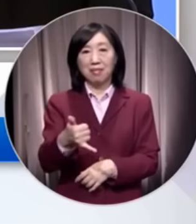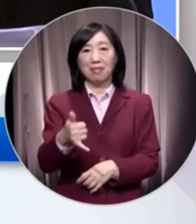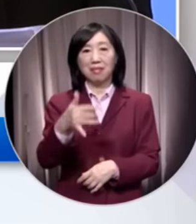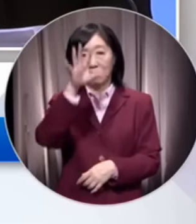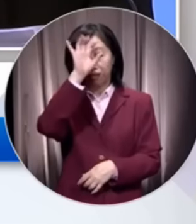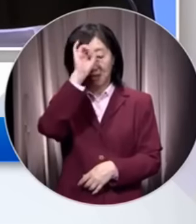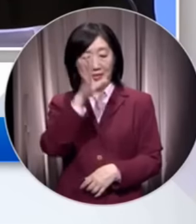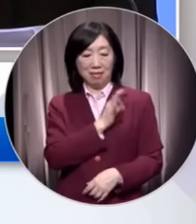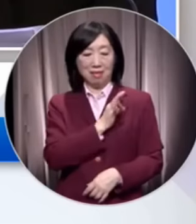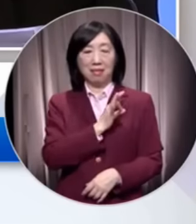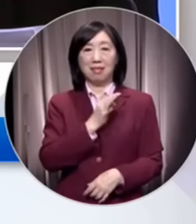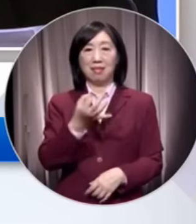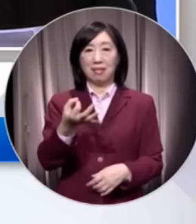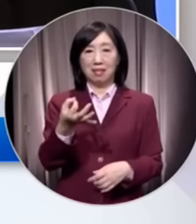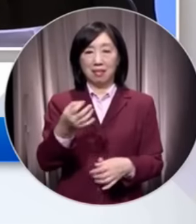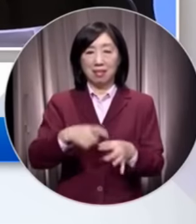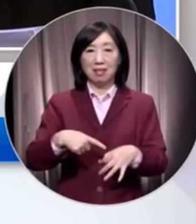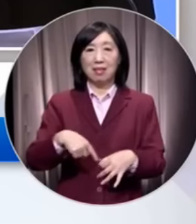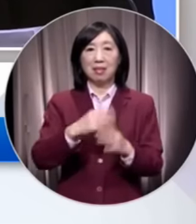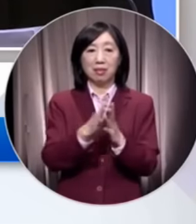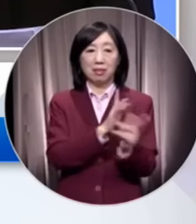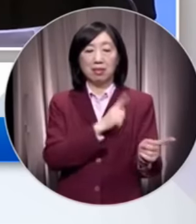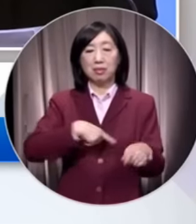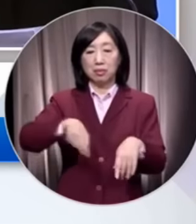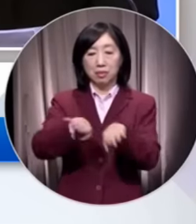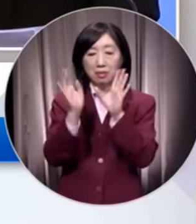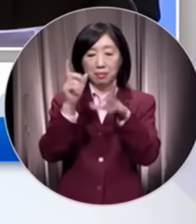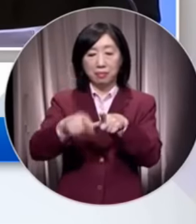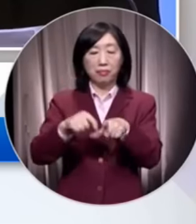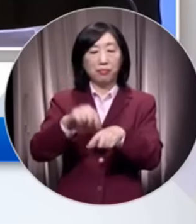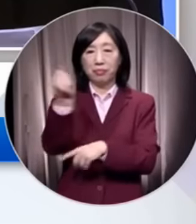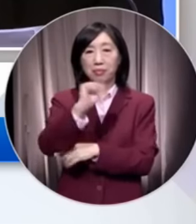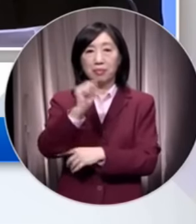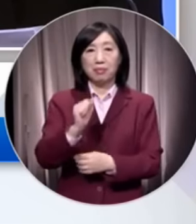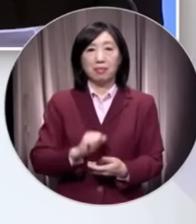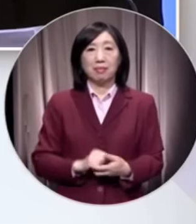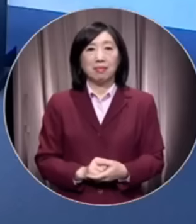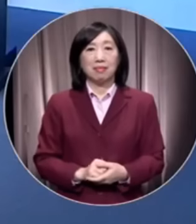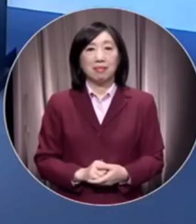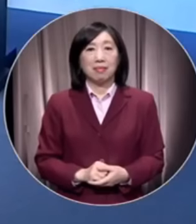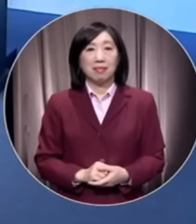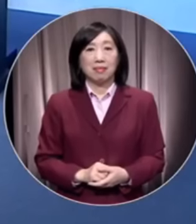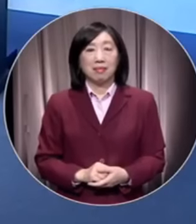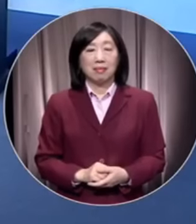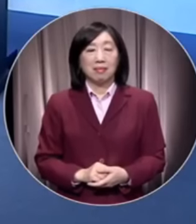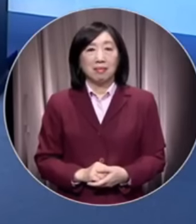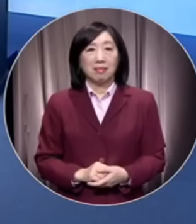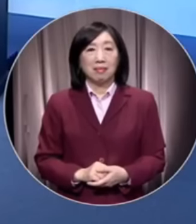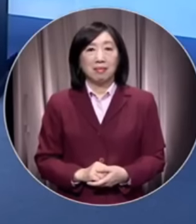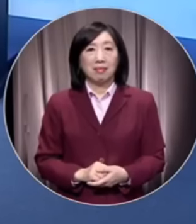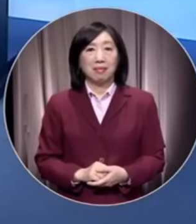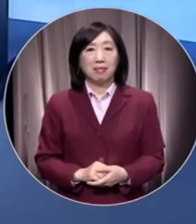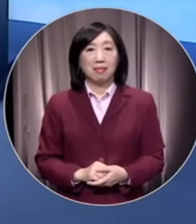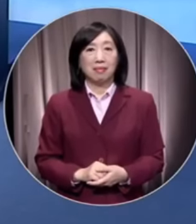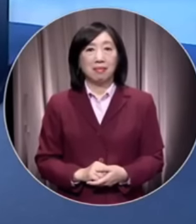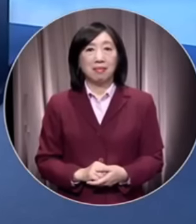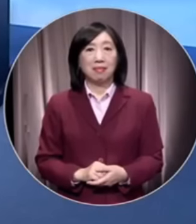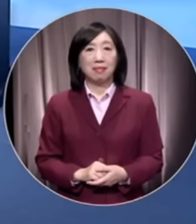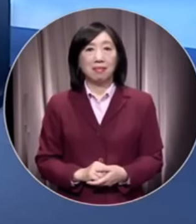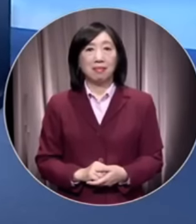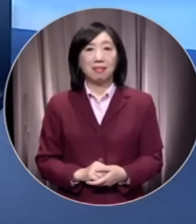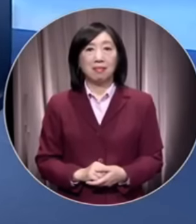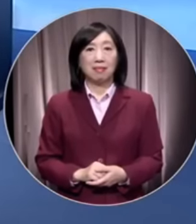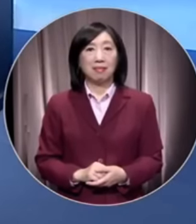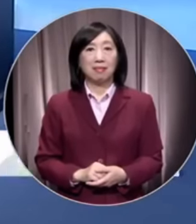收入，政党不能直接或间接的投资经营事业。我想请问宋主席跟朱主席。